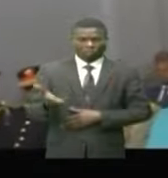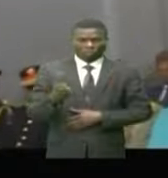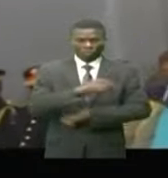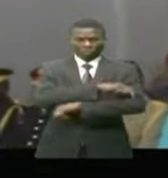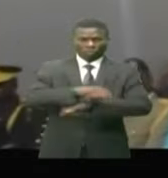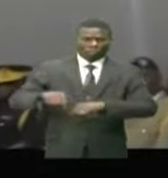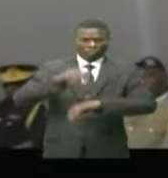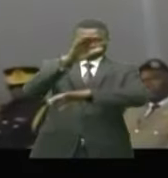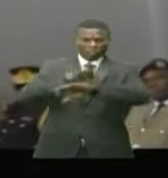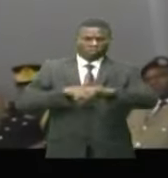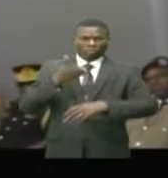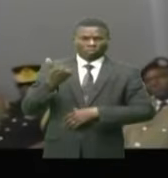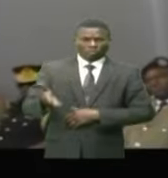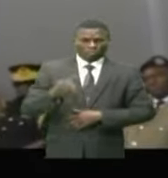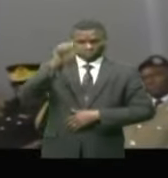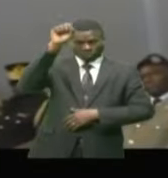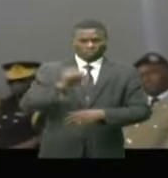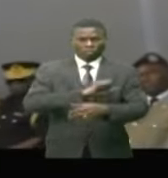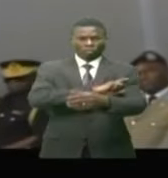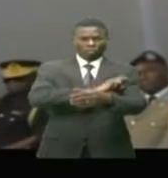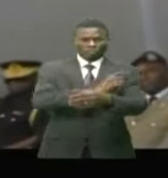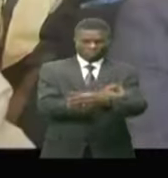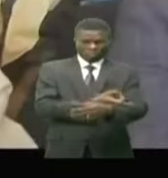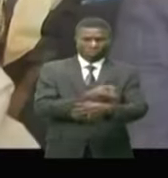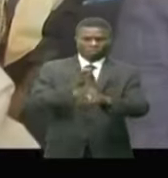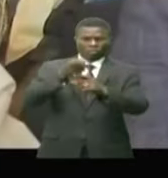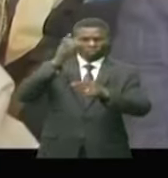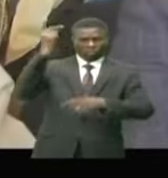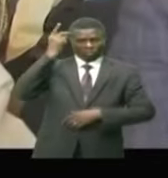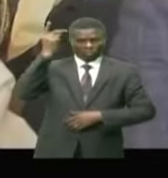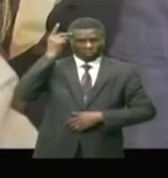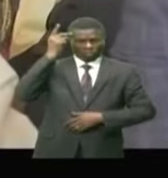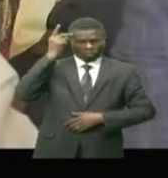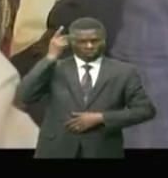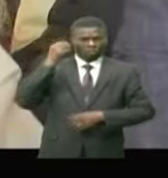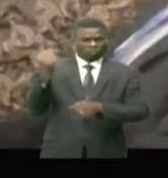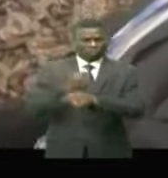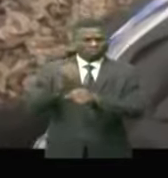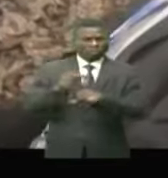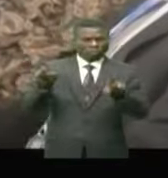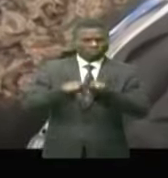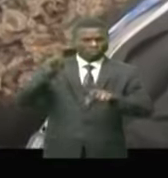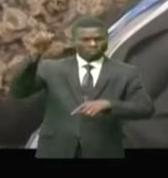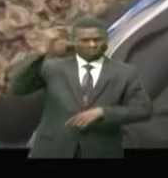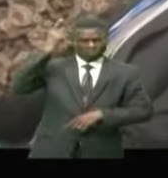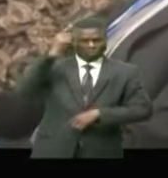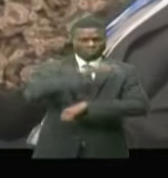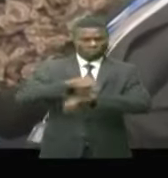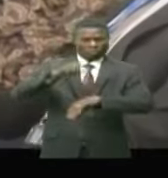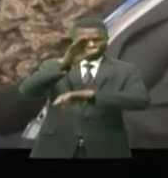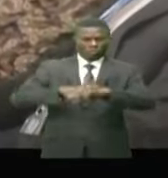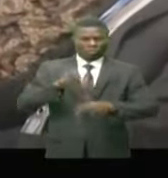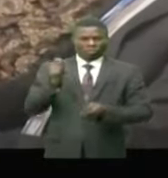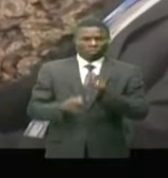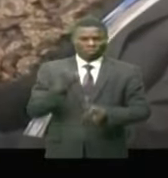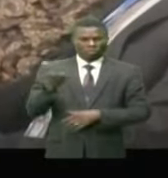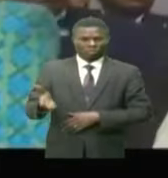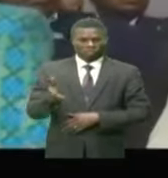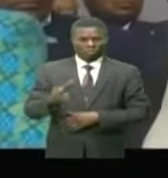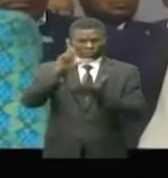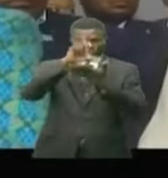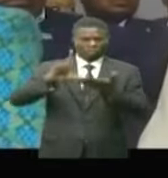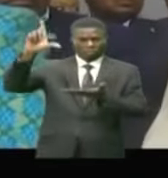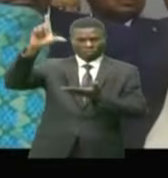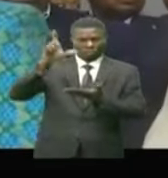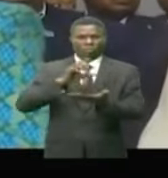Cour d'appel du Sud-Kivu vient de Kinshasa où il exerçait la même fonction à la Cour d'appel de Matete. Il est licencié en